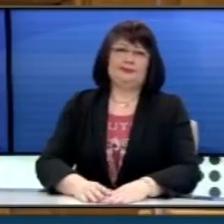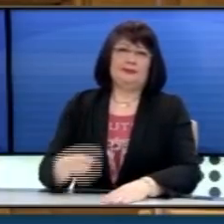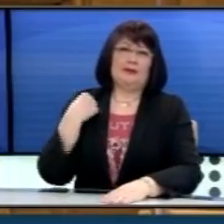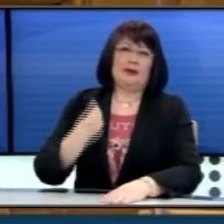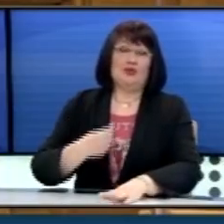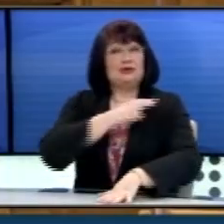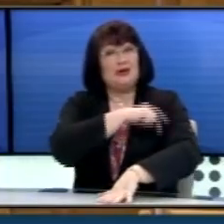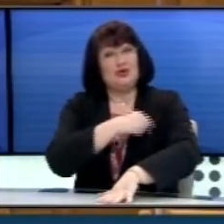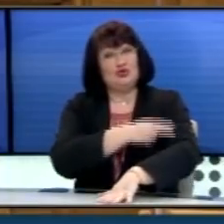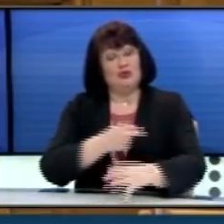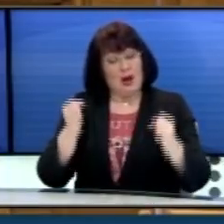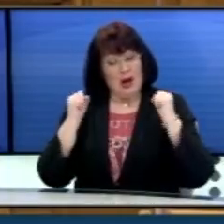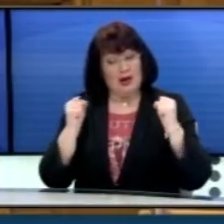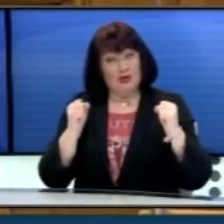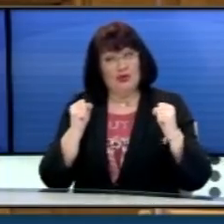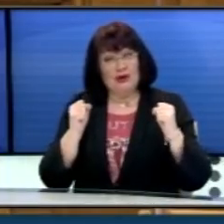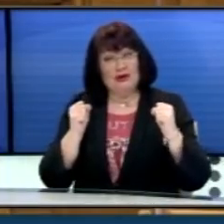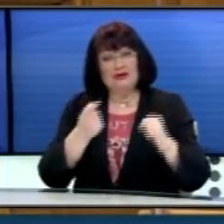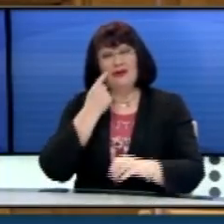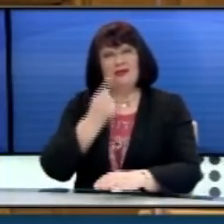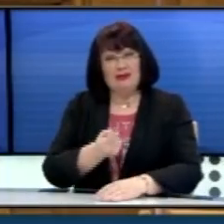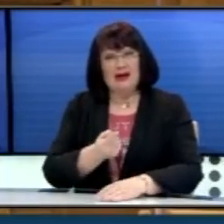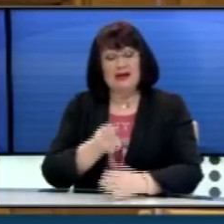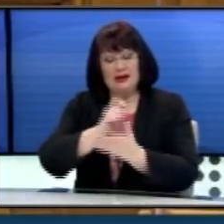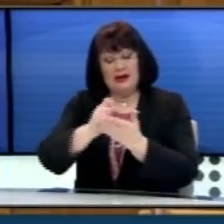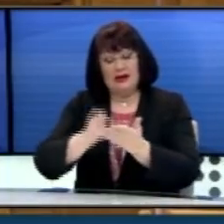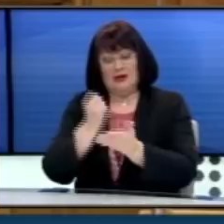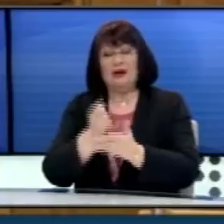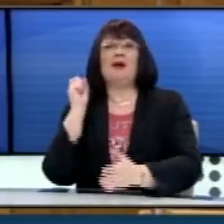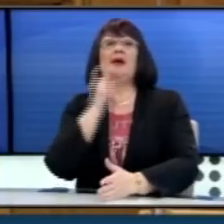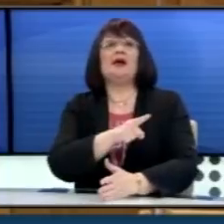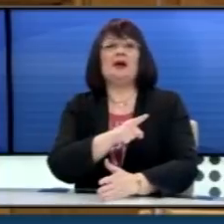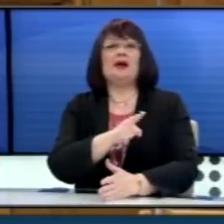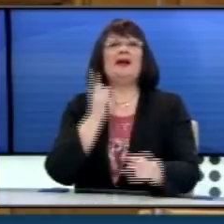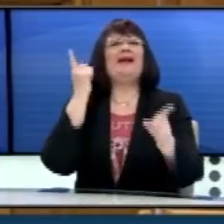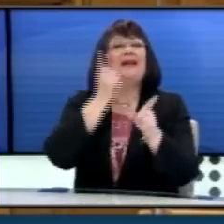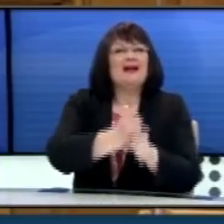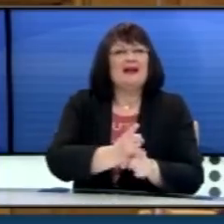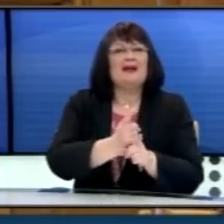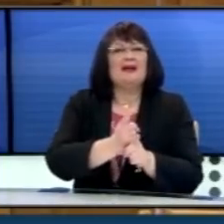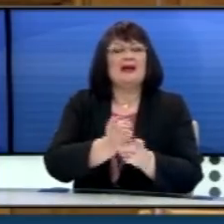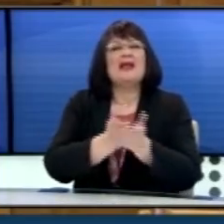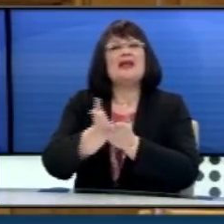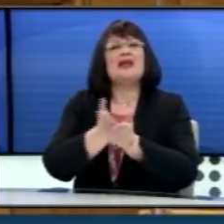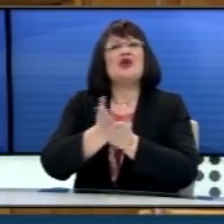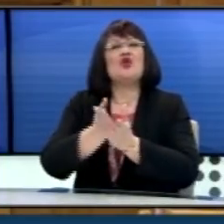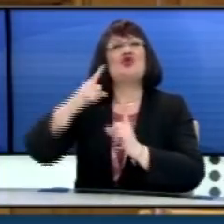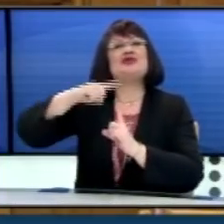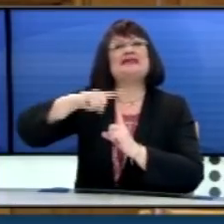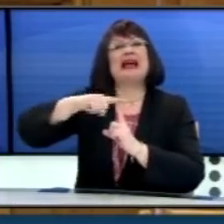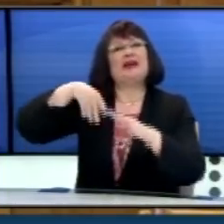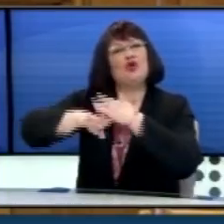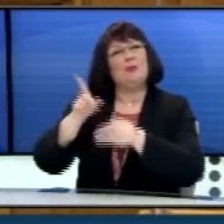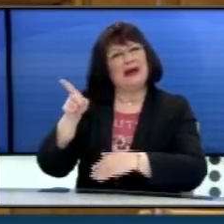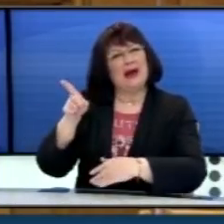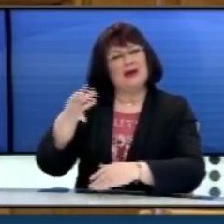δημόσιων νοσοκομείων τις περιγράφει με ανοιχτή επιστολή του ένας ειδικευόμενος χειρουργός στο Τζάνιο